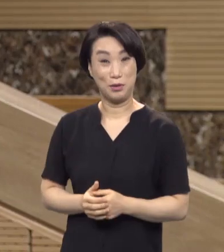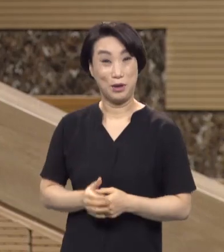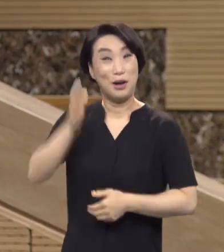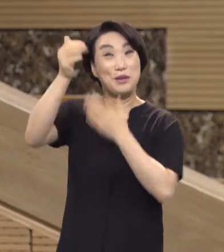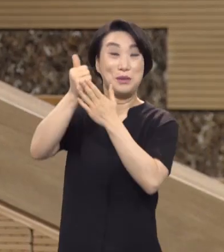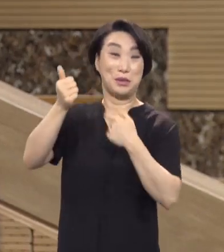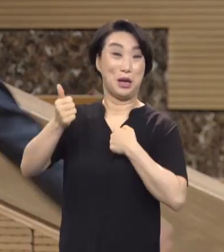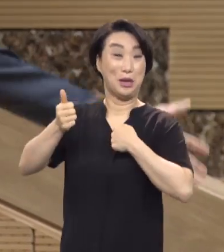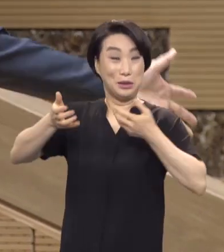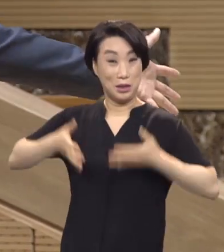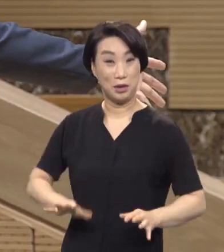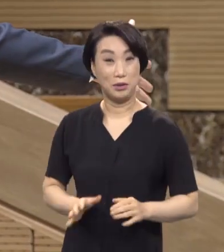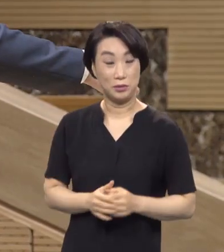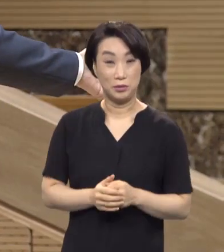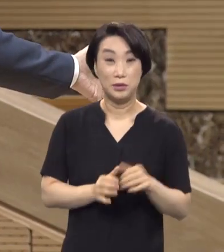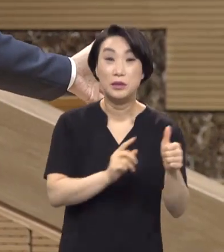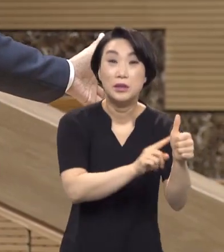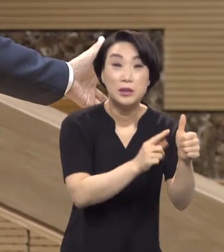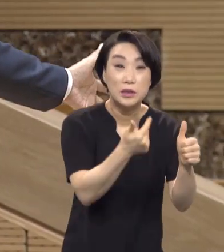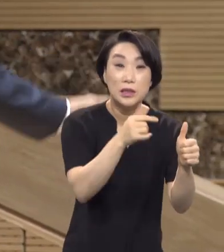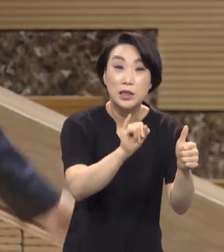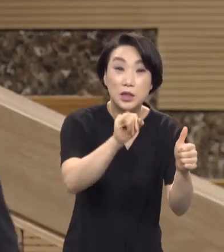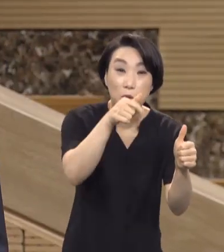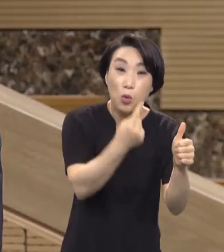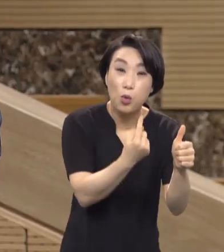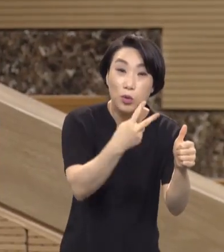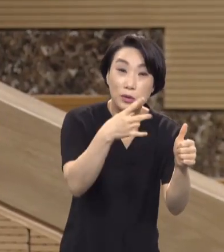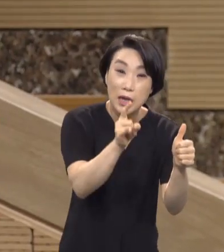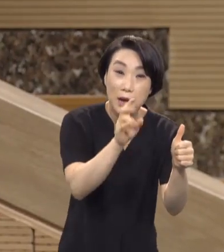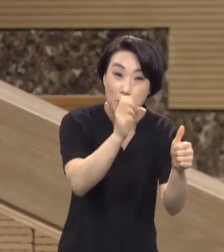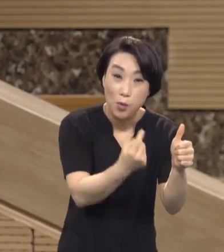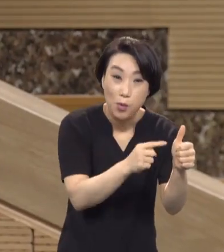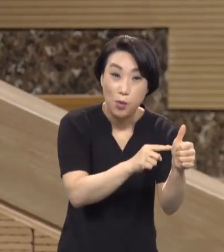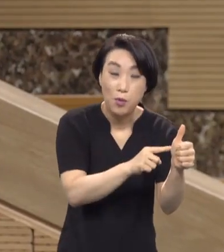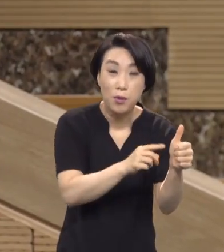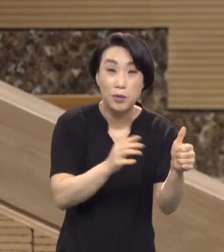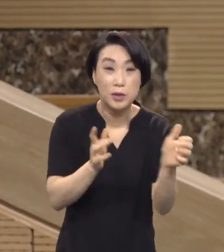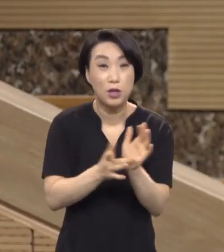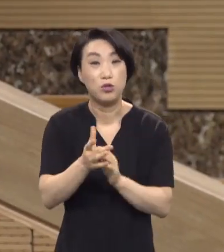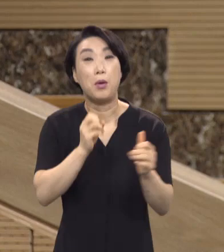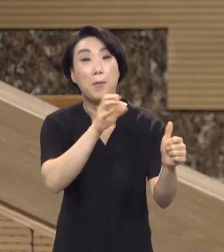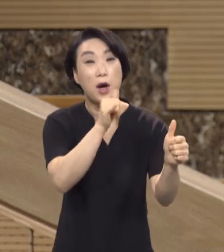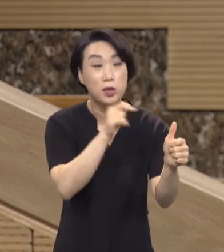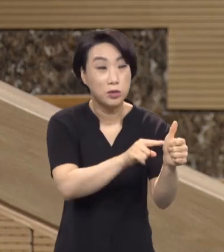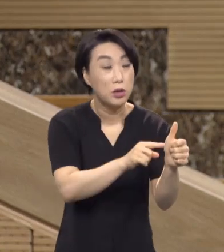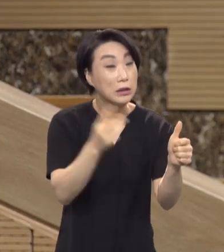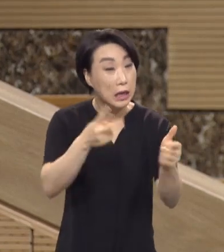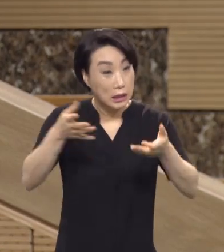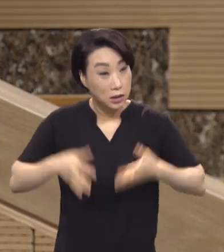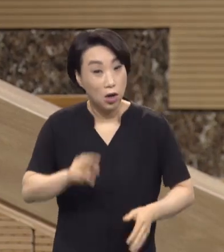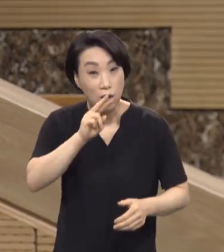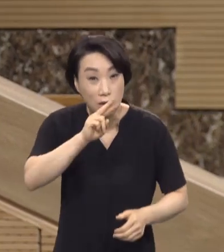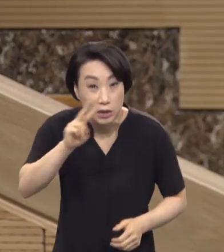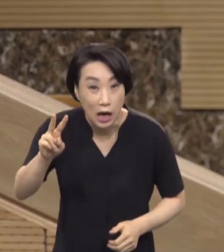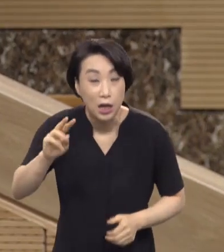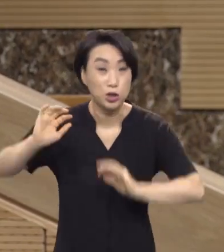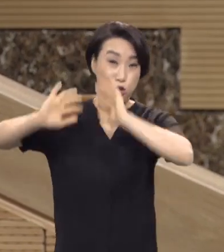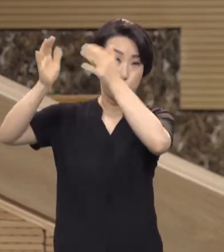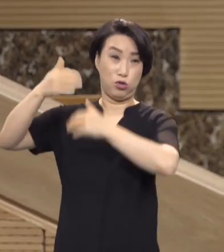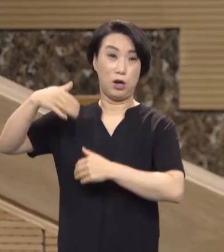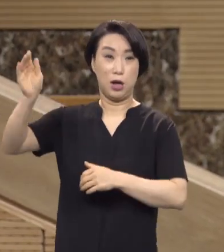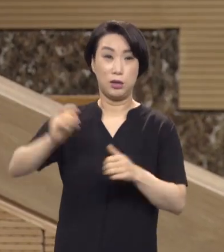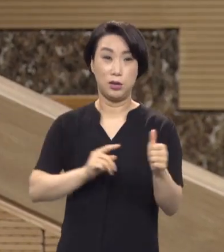낳았다. 니고데모에게 예수님이 말씀하십니다. 야, 거듭나야